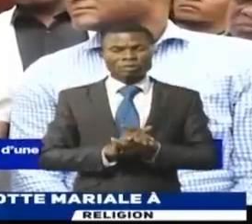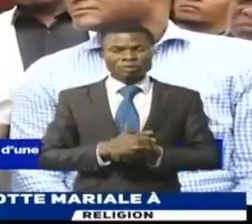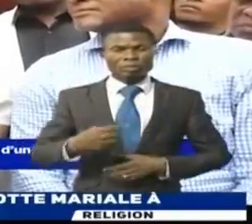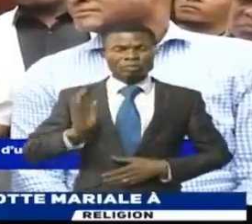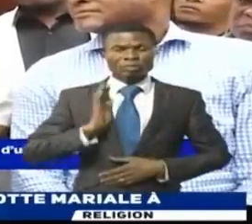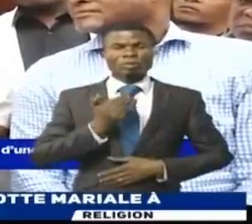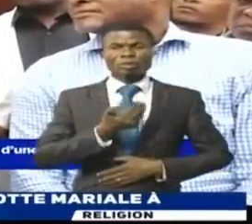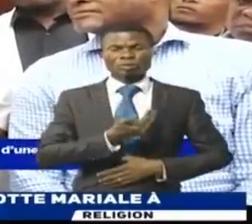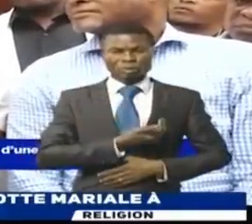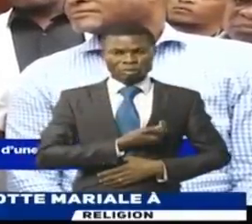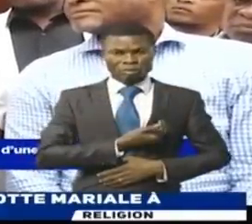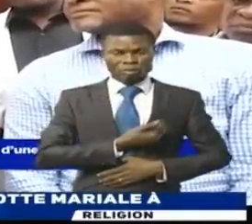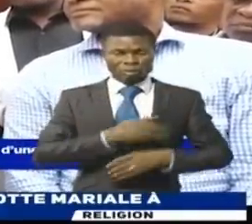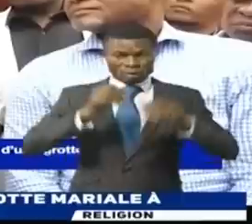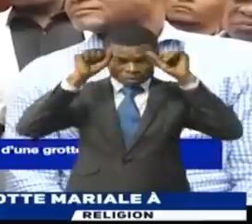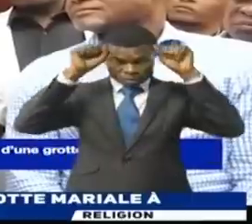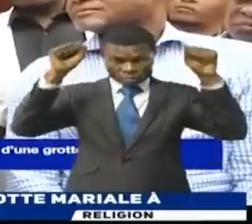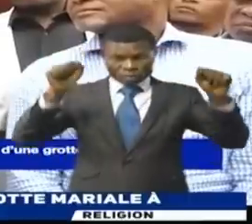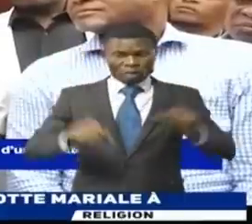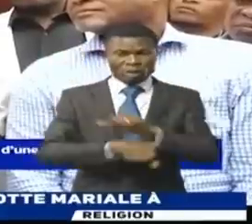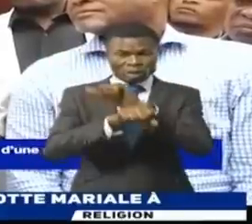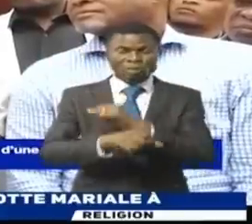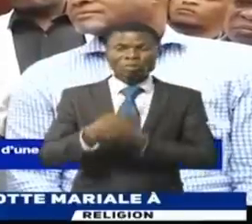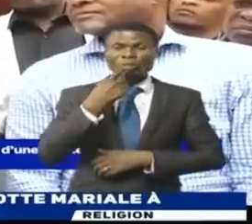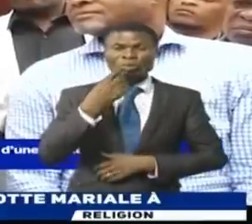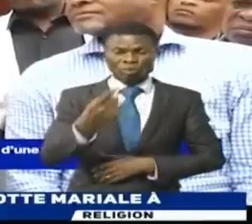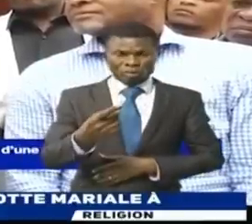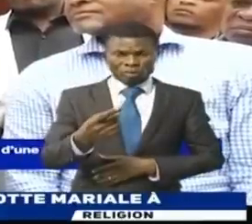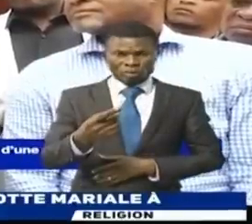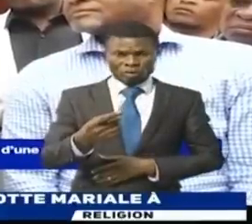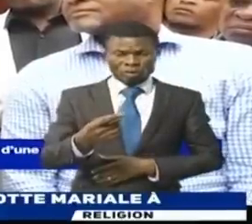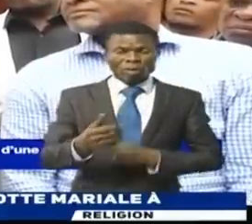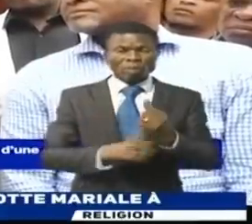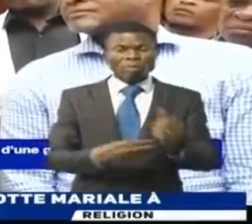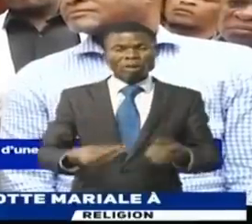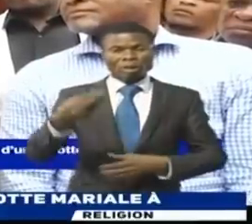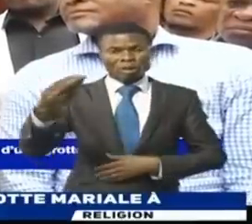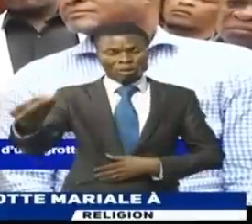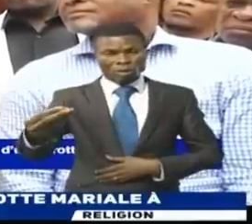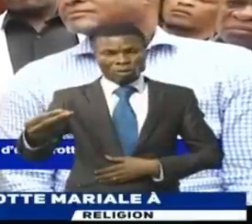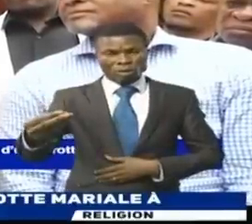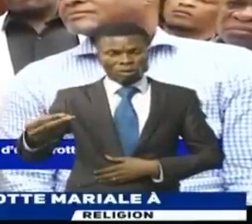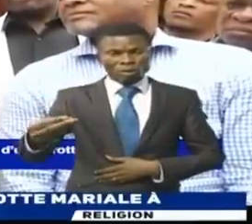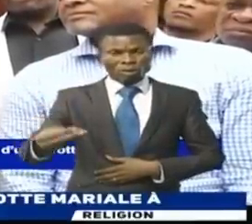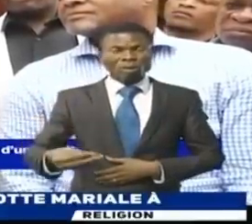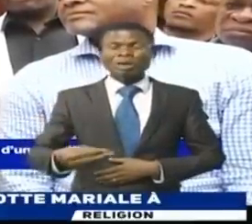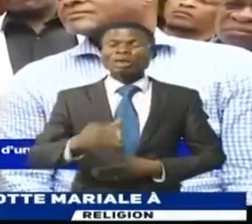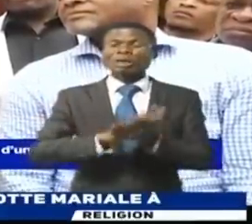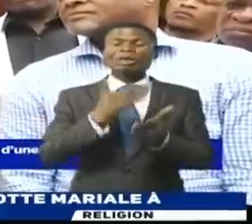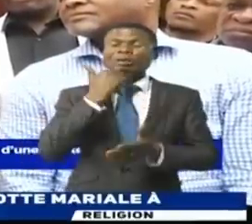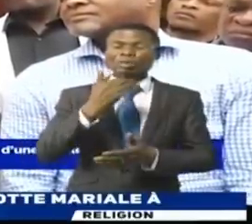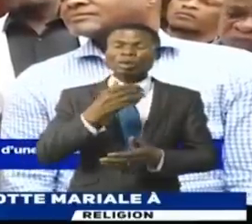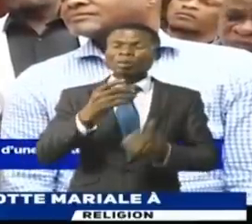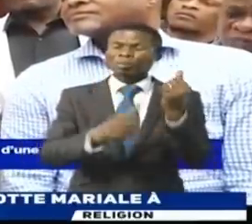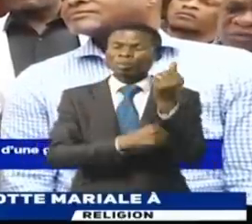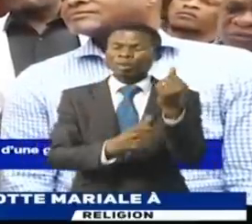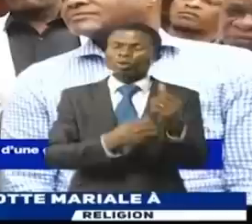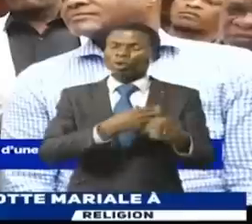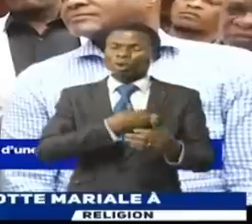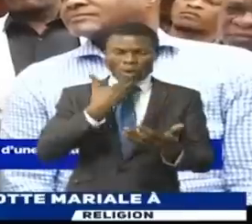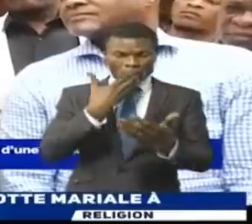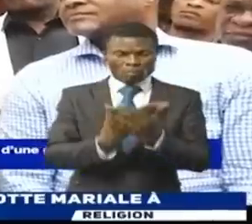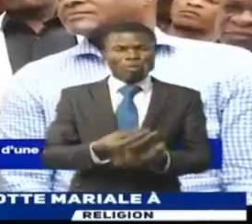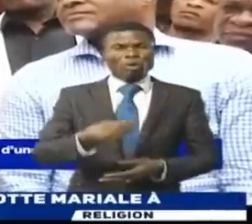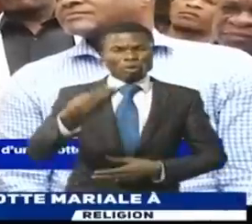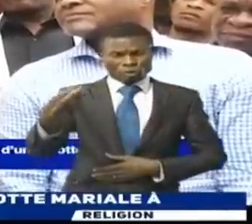notre président a l'habitude de le dire, celui qui donne, ce n'est pas nécessairement celui qui est riche, c'est celui qui a un bon cœur. Il a un